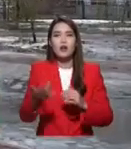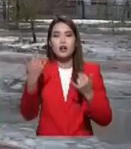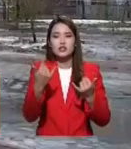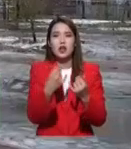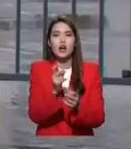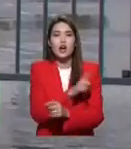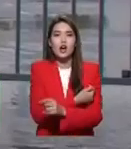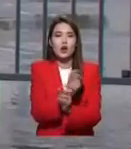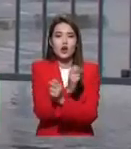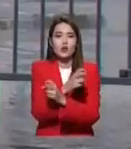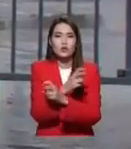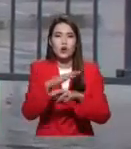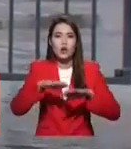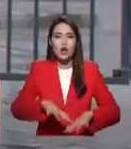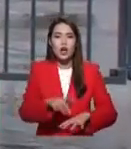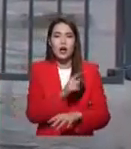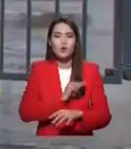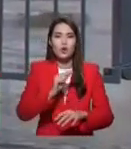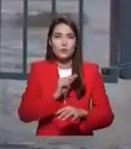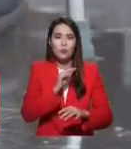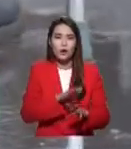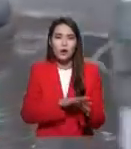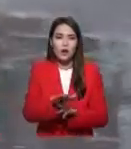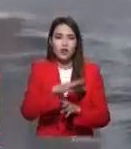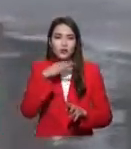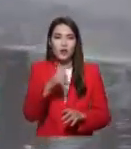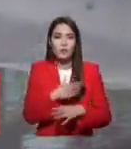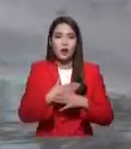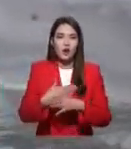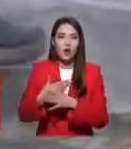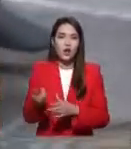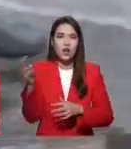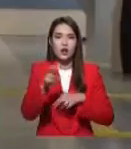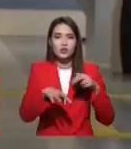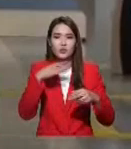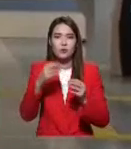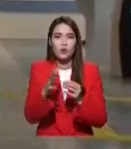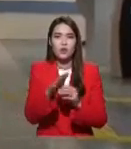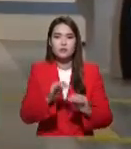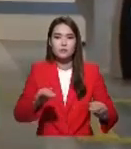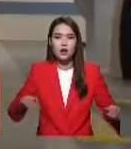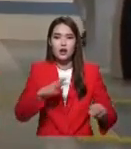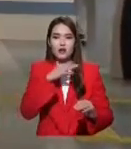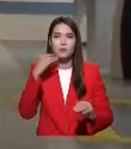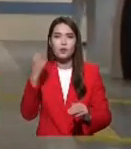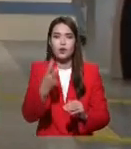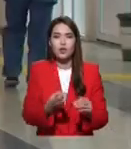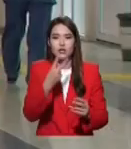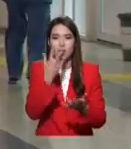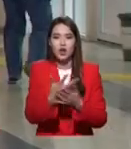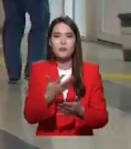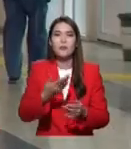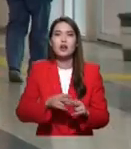травматологиялық пункттерде жұмыс қызу. 182 пациент медициналық көмекке жүгінген. Оның 15-і бала. Зардап шеккендердің арасында тобығы мен